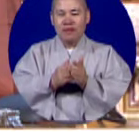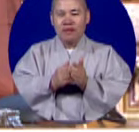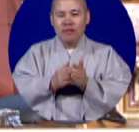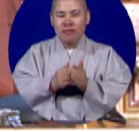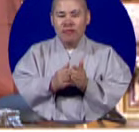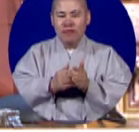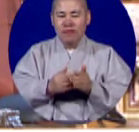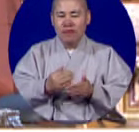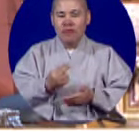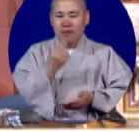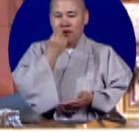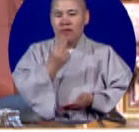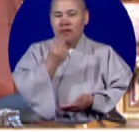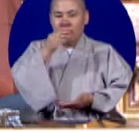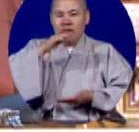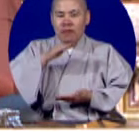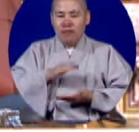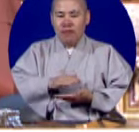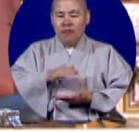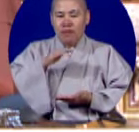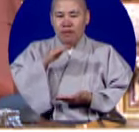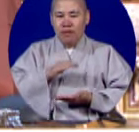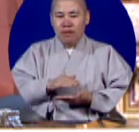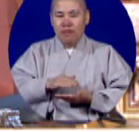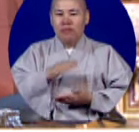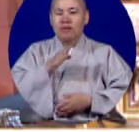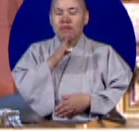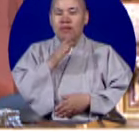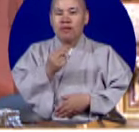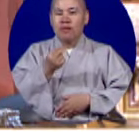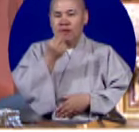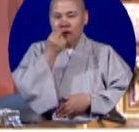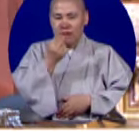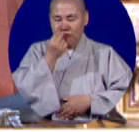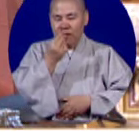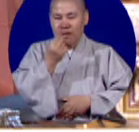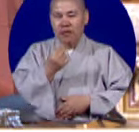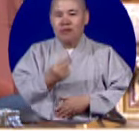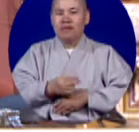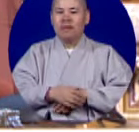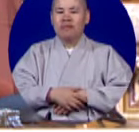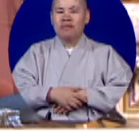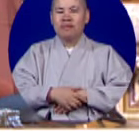이게요. 이 호흡이 그게 바로 그 생명이 그게 수명입니다.